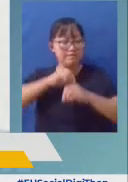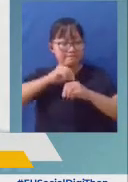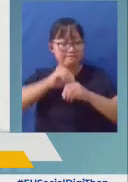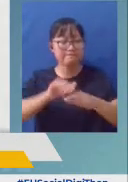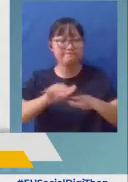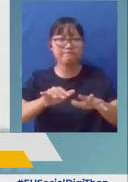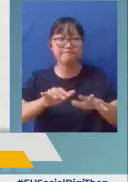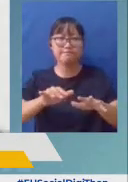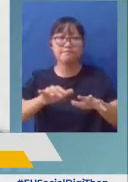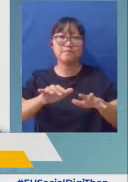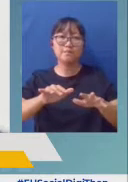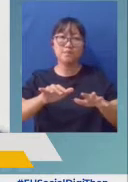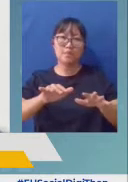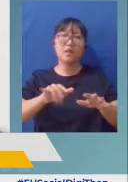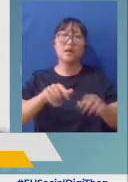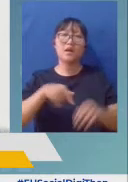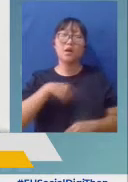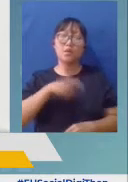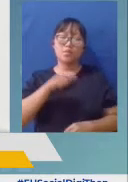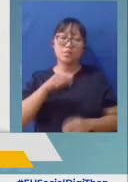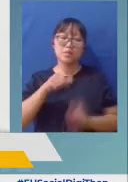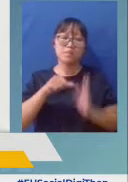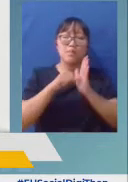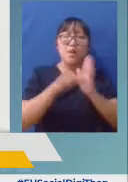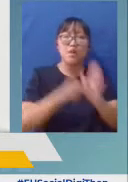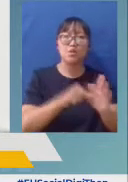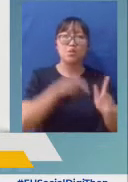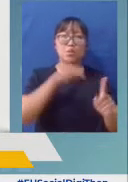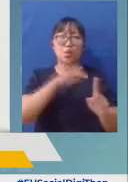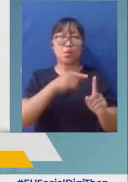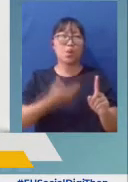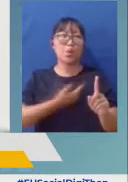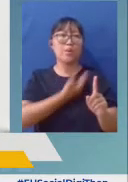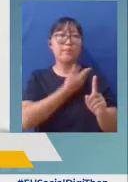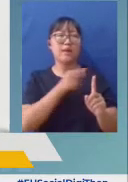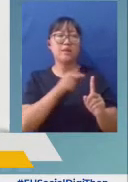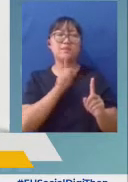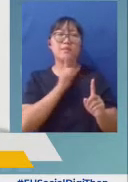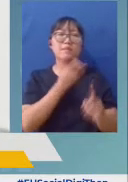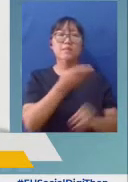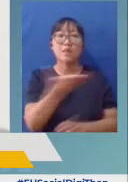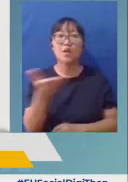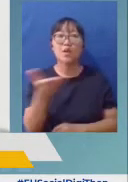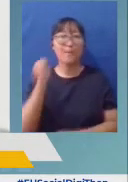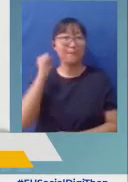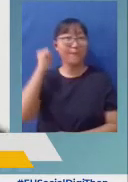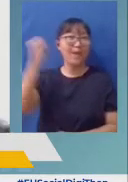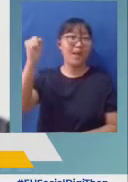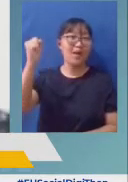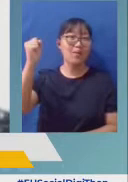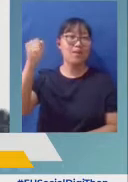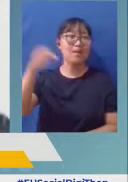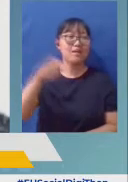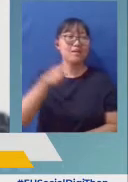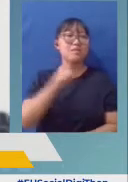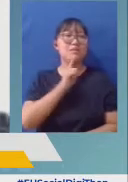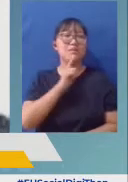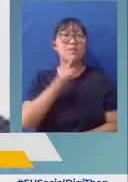Belalah korban-korban itu karena kamu seorang pahlawan buat orang-orang yang merasa butuh dukungan kamu. Nah ini